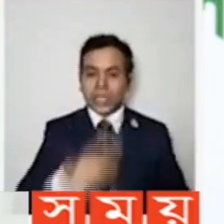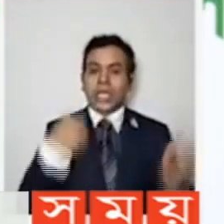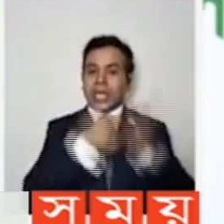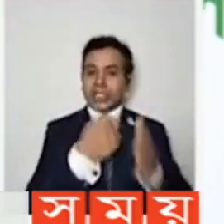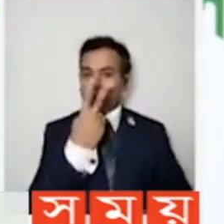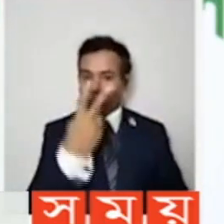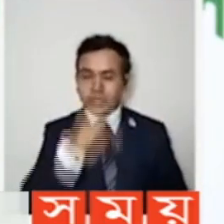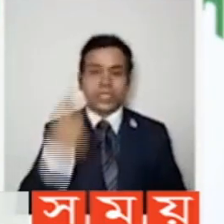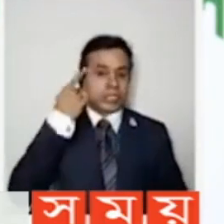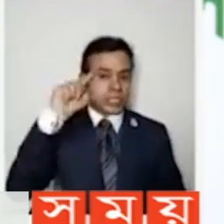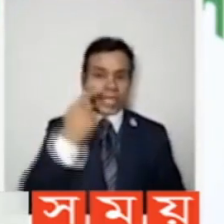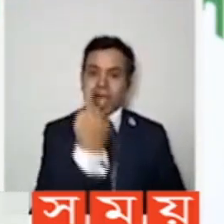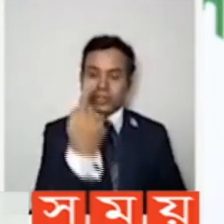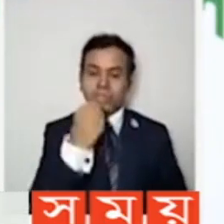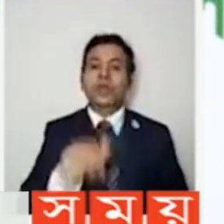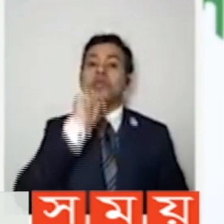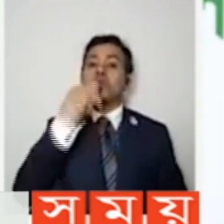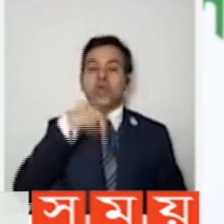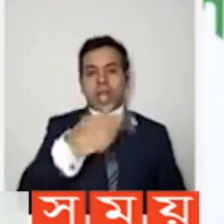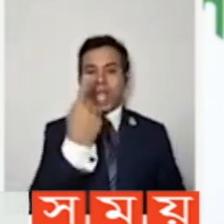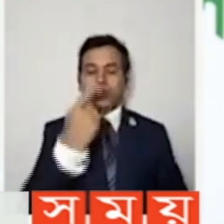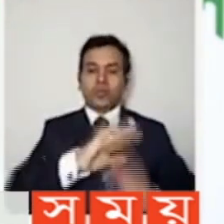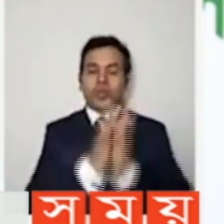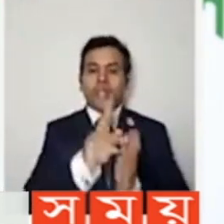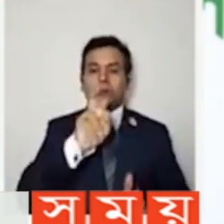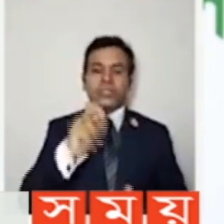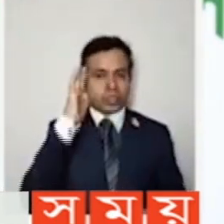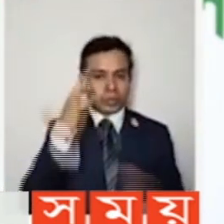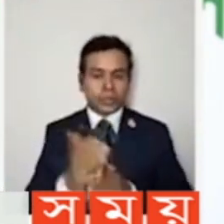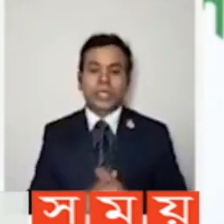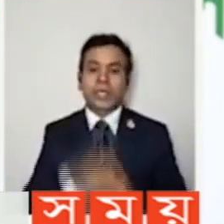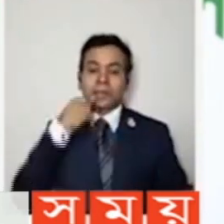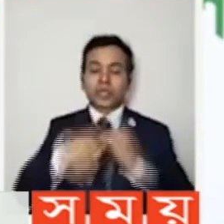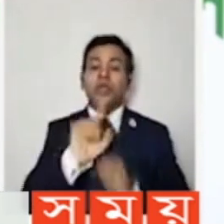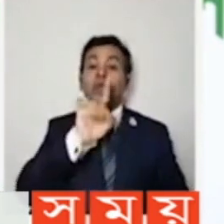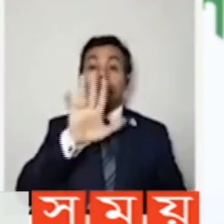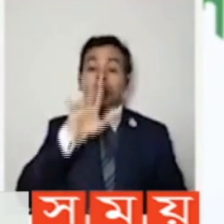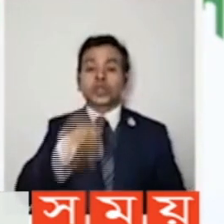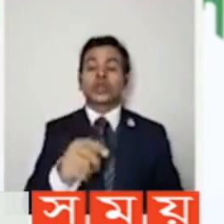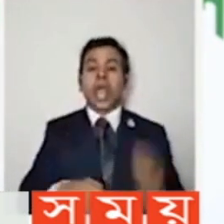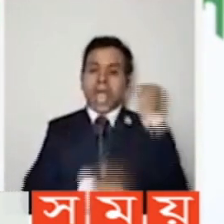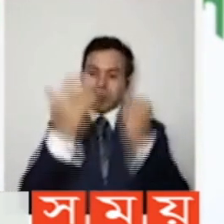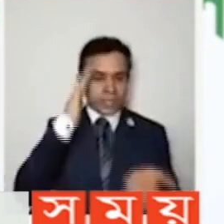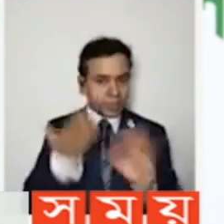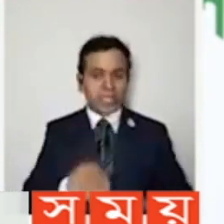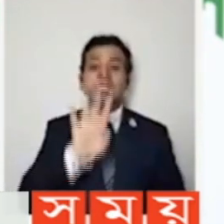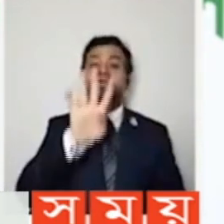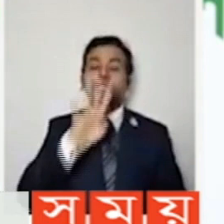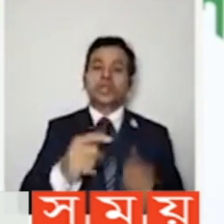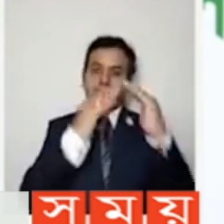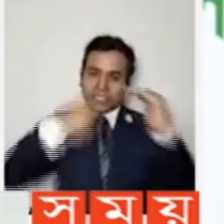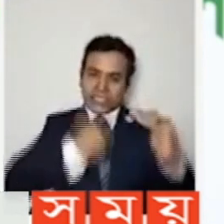মধ্যে 4 জন, চট্টগ্রামে 8 জন, রংপুর 2 জন, ময়মনসিংহে 2 জন, রাজশাহীতে 2 জন, সিলেটে 1 জন এবং খুলনায় 1